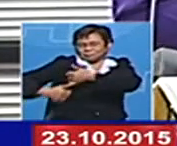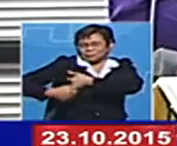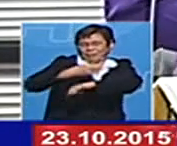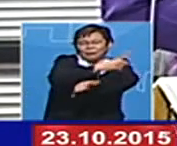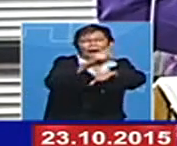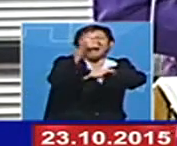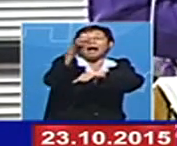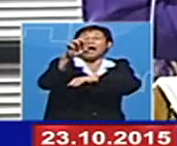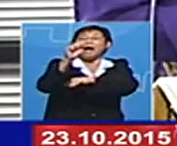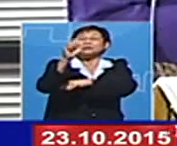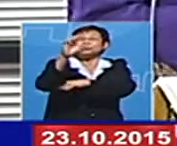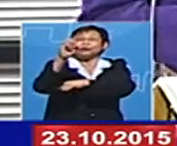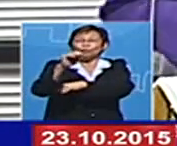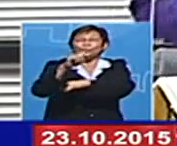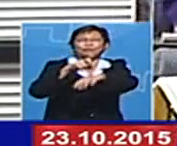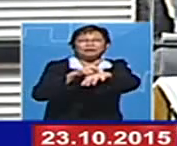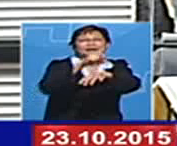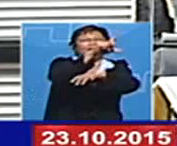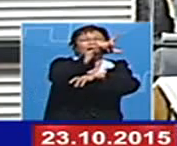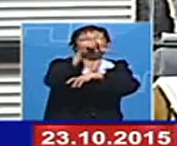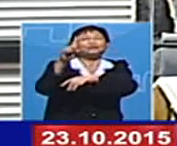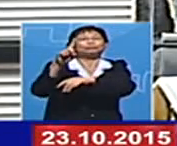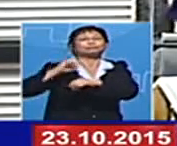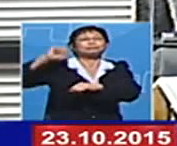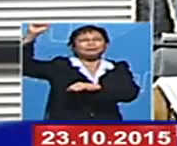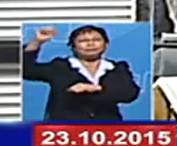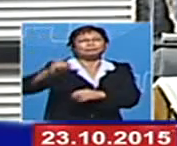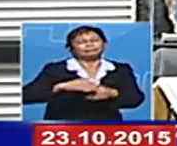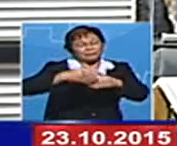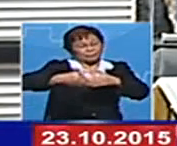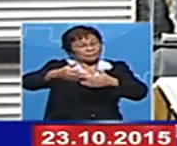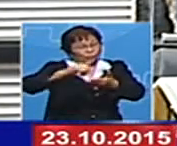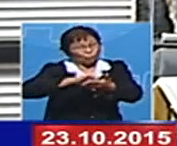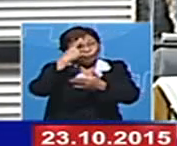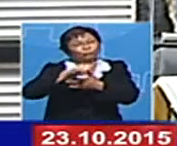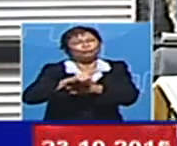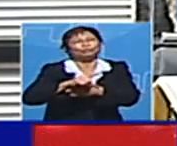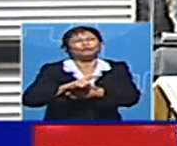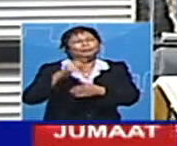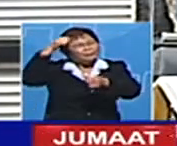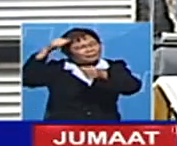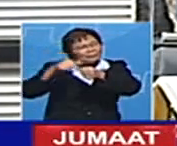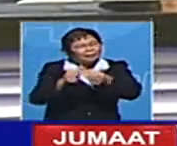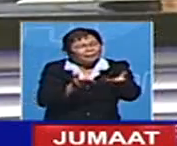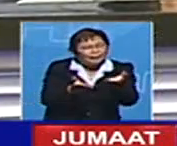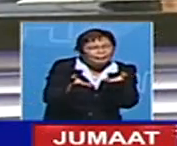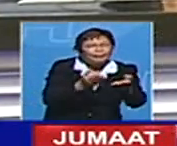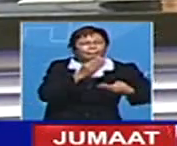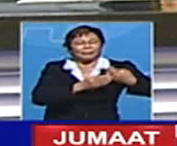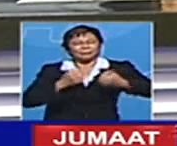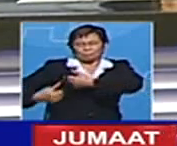escom di felda sahabat lahad Datu Sabah seterusnya bagi menang jasa dan khidmat bakti